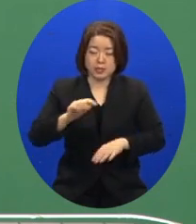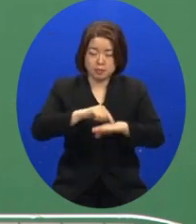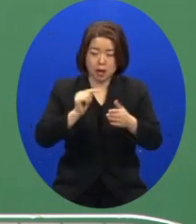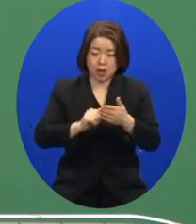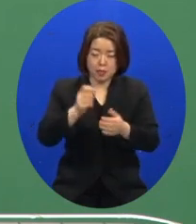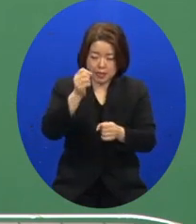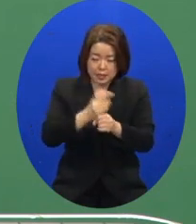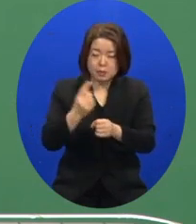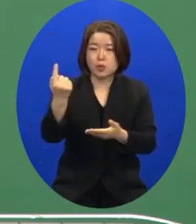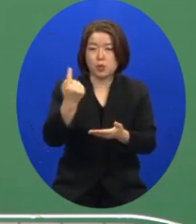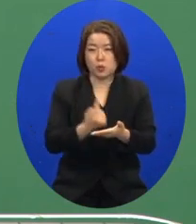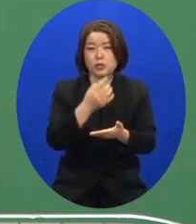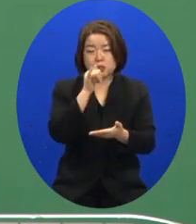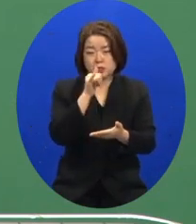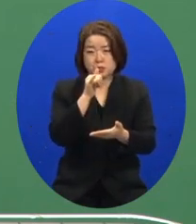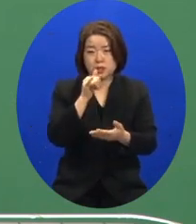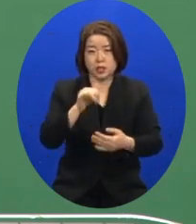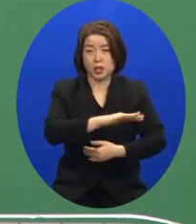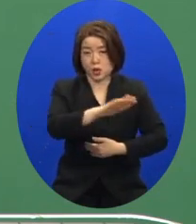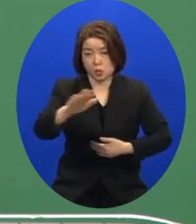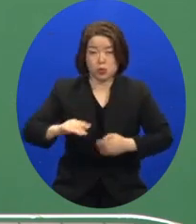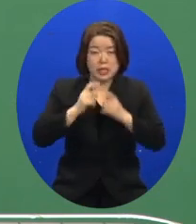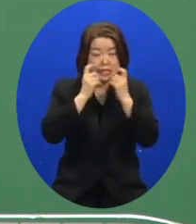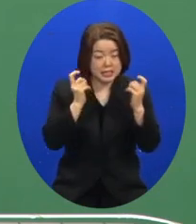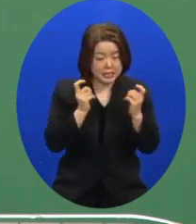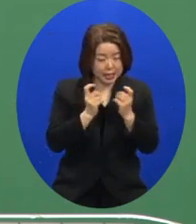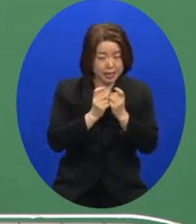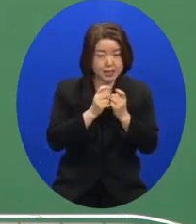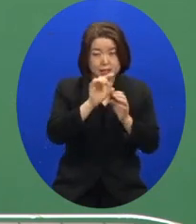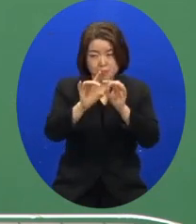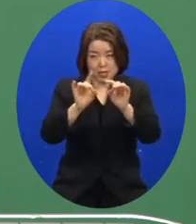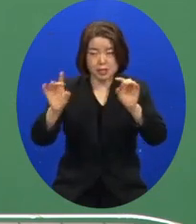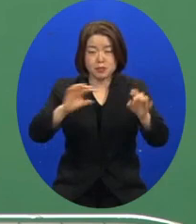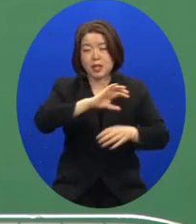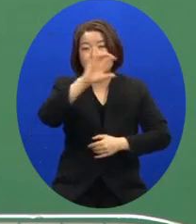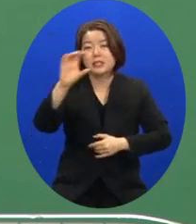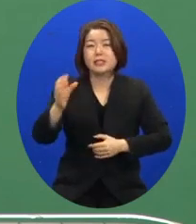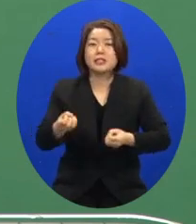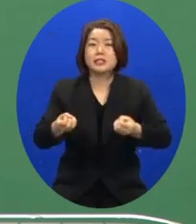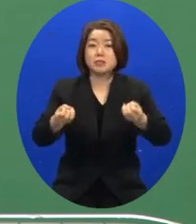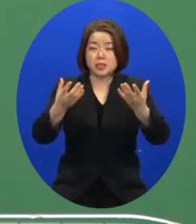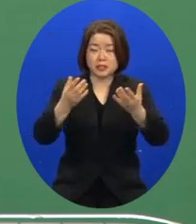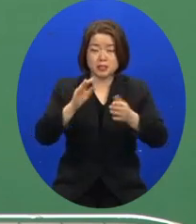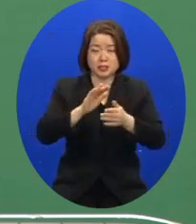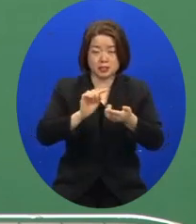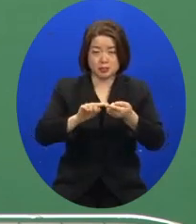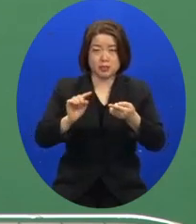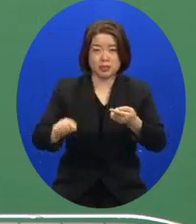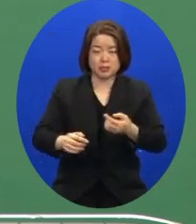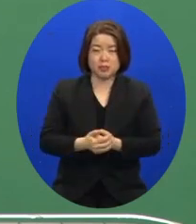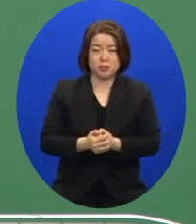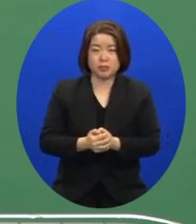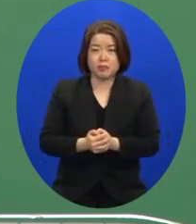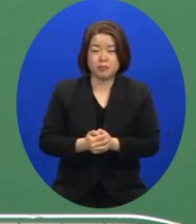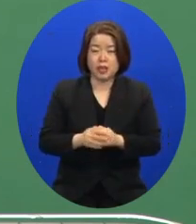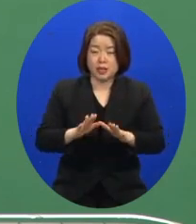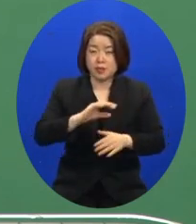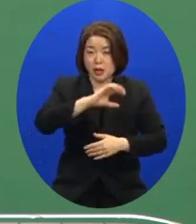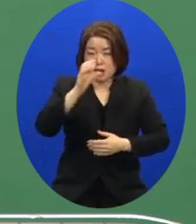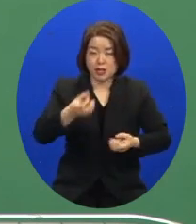이것이 우리 개인의 크리스마스예요. 여러분이 이번 성탄절을